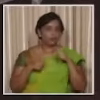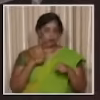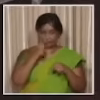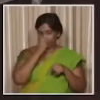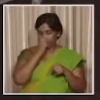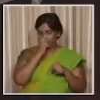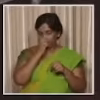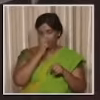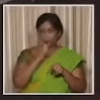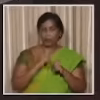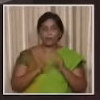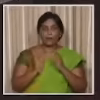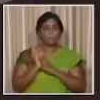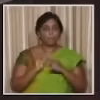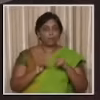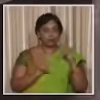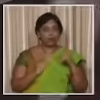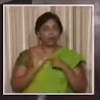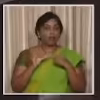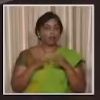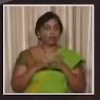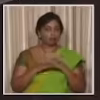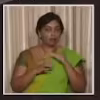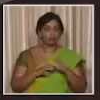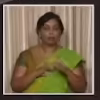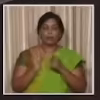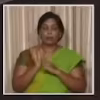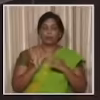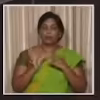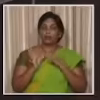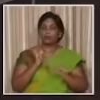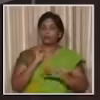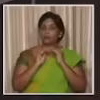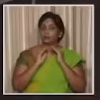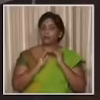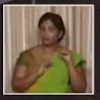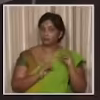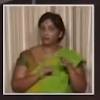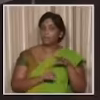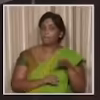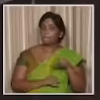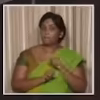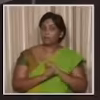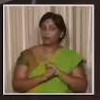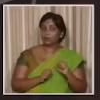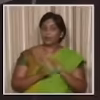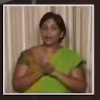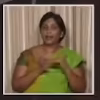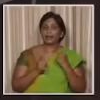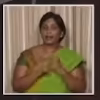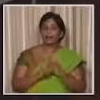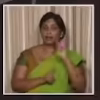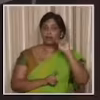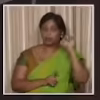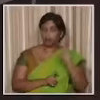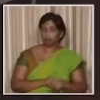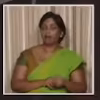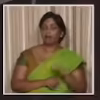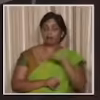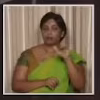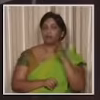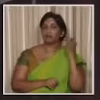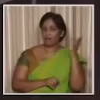වෙනකොට මහවැලි අධිකාරිය යටතේ මහවැලි අමාත්‍යංශය යටතේ භාවිතා නොකරන හෙක්ටයාර් 20000කට වැඩි